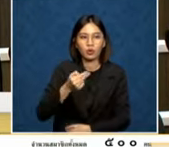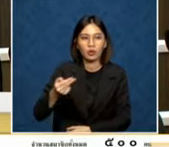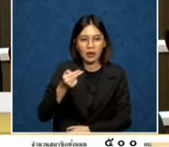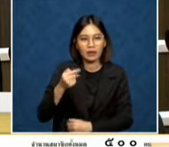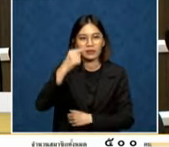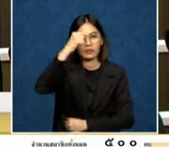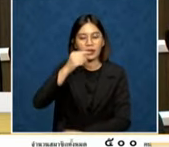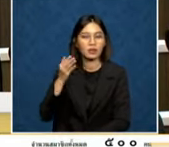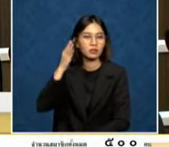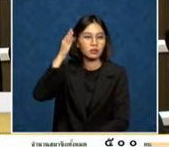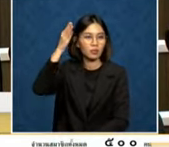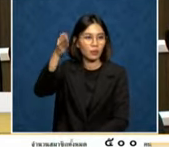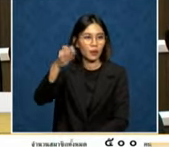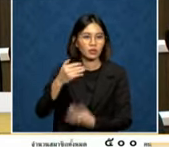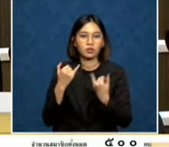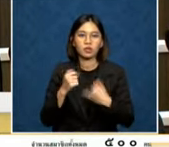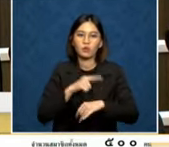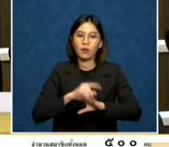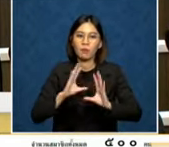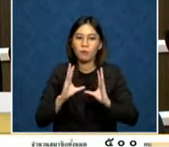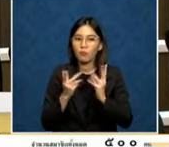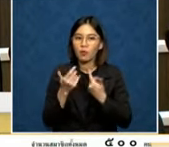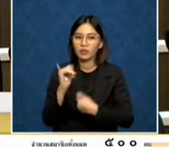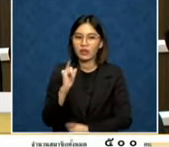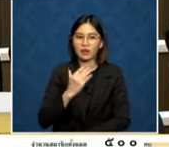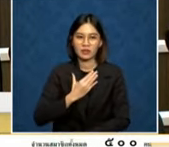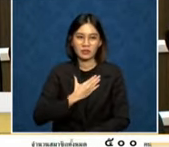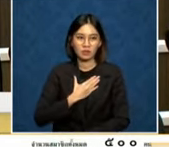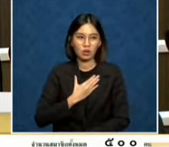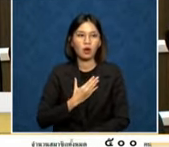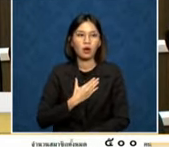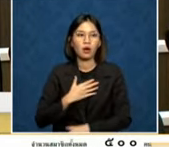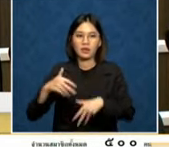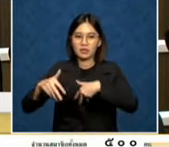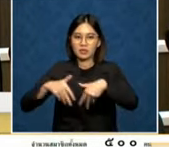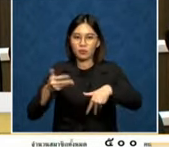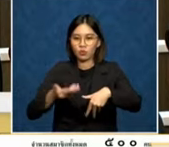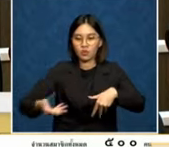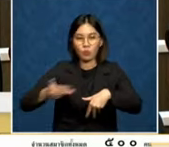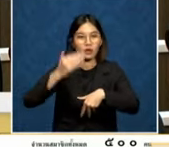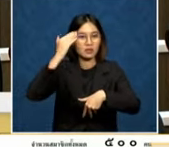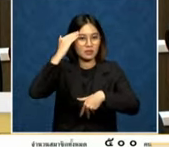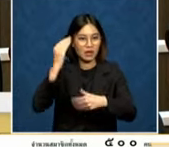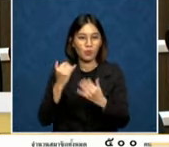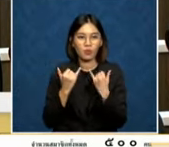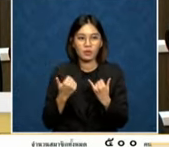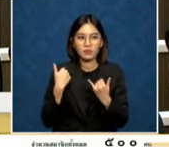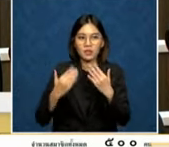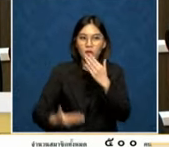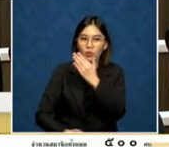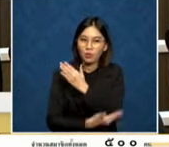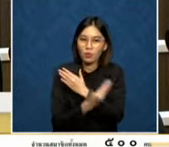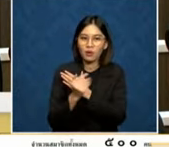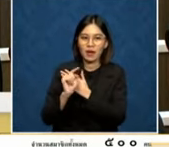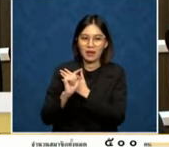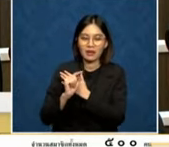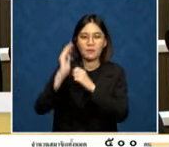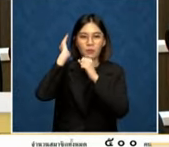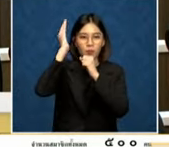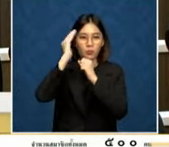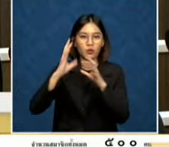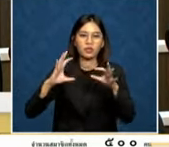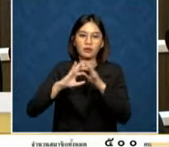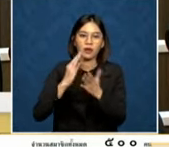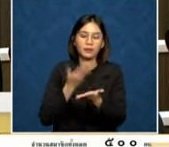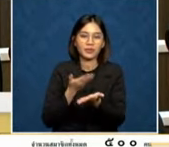ต่อไปขณะนี้เวลายังไม่หมดนะคะดิฉันขอพี่น้องประชาชนทราบว่าวันนี้ดิฉันจะมีโอกาสได้มาอภิปรายเรื่อง